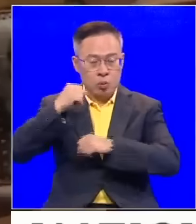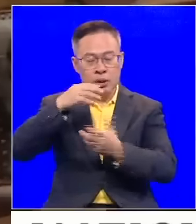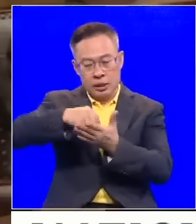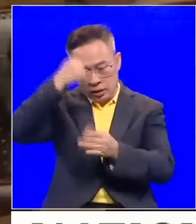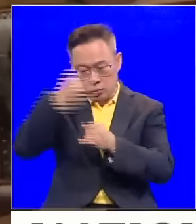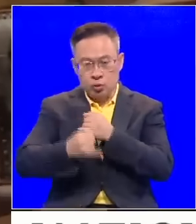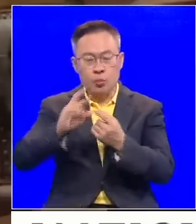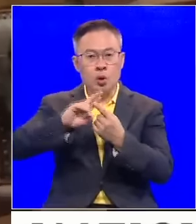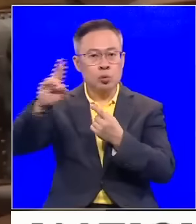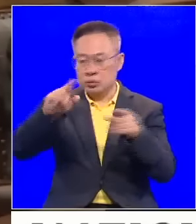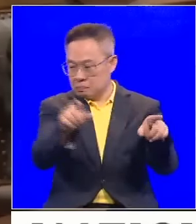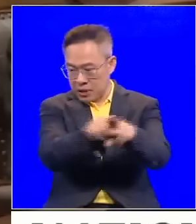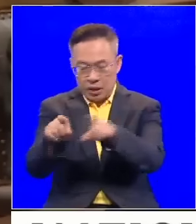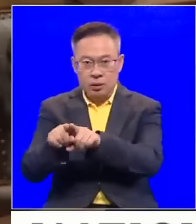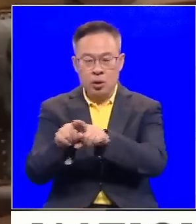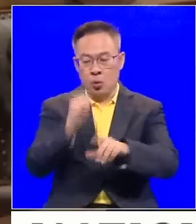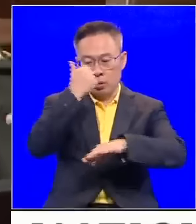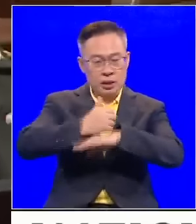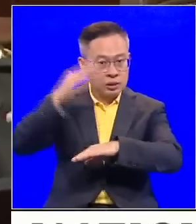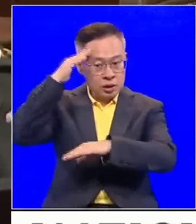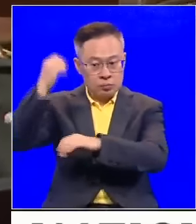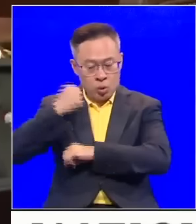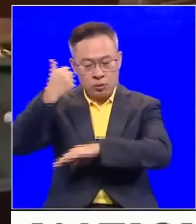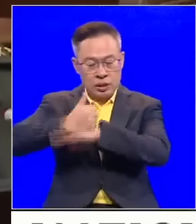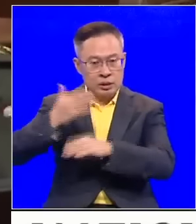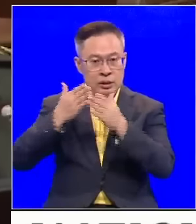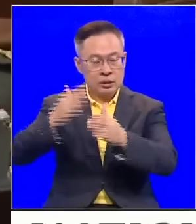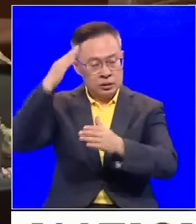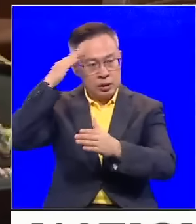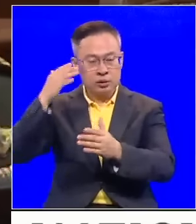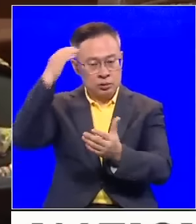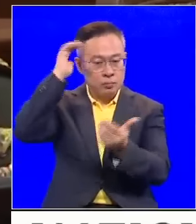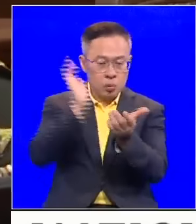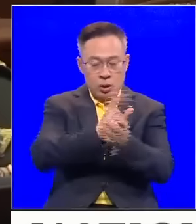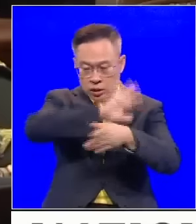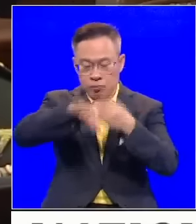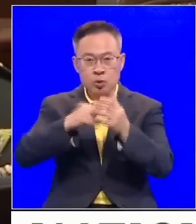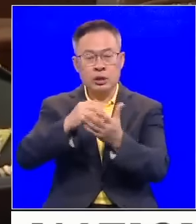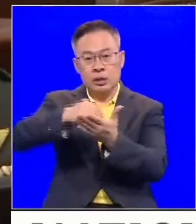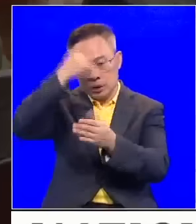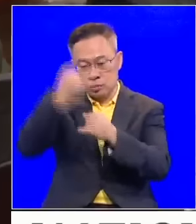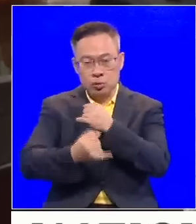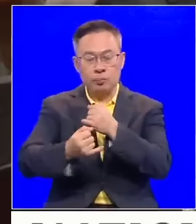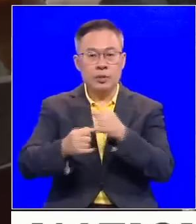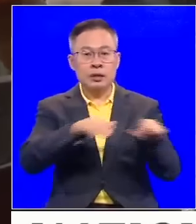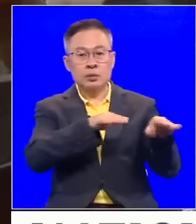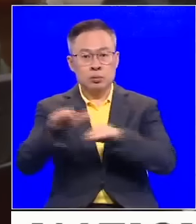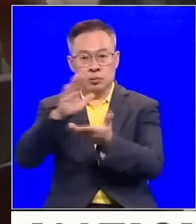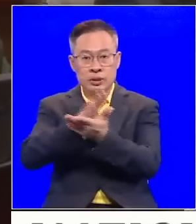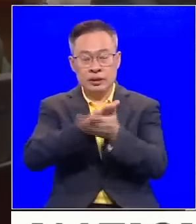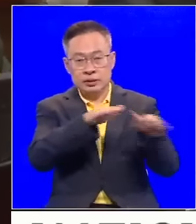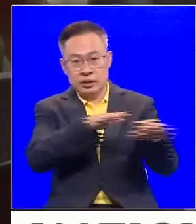นครับผู้บัญชาการเหล่าทัพทุกเหล่าทัพเลยนะรวมผู้บัญชาการตำรวจชาติด้วยเป็นเตรียมทหาร6รุ่นเดียวกันหมดเลยทุกคน